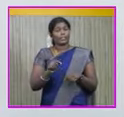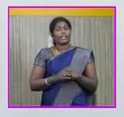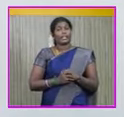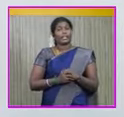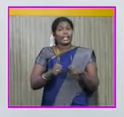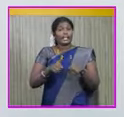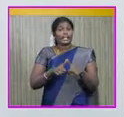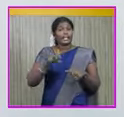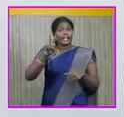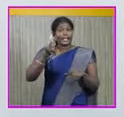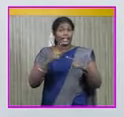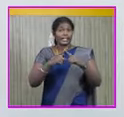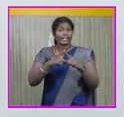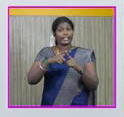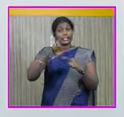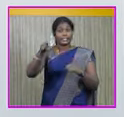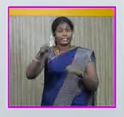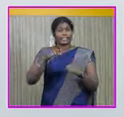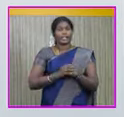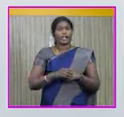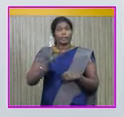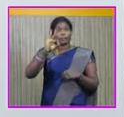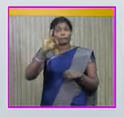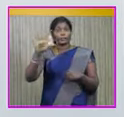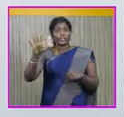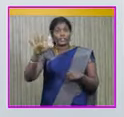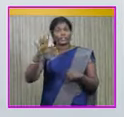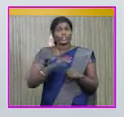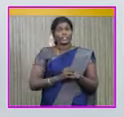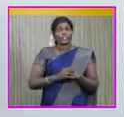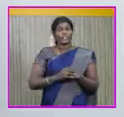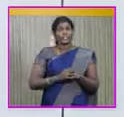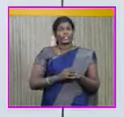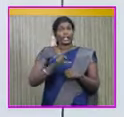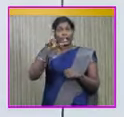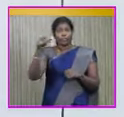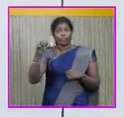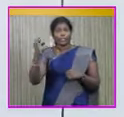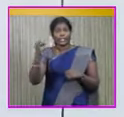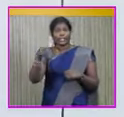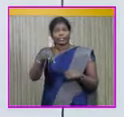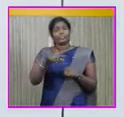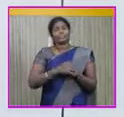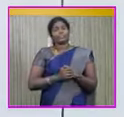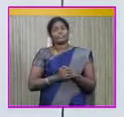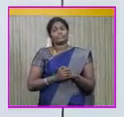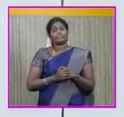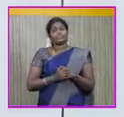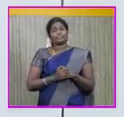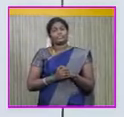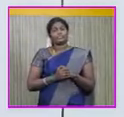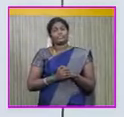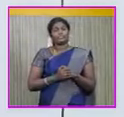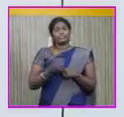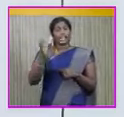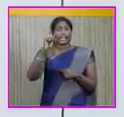என்பது 2x டிகிரி, எக்ஸ் 35, 2xன்றது 70 டிகிரி. அப்போது நம்ம அந்த இடத்துல என்ன போட